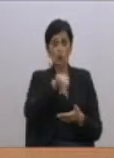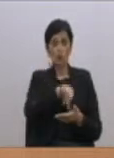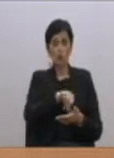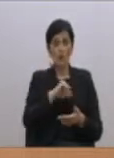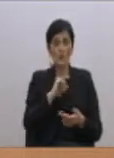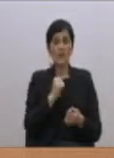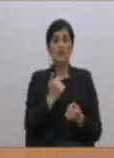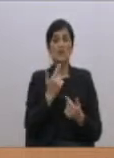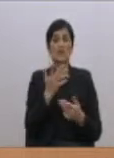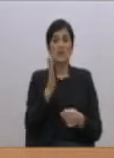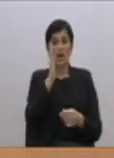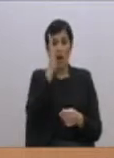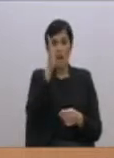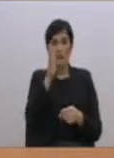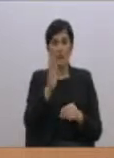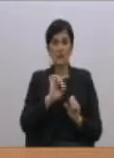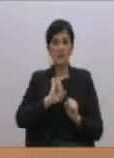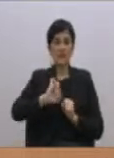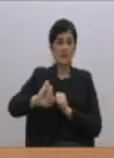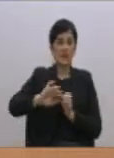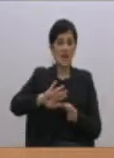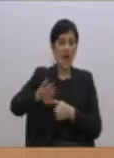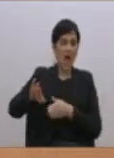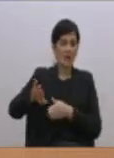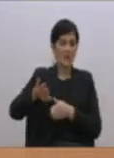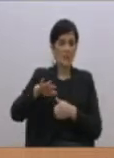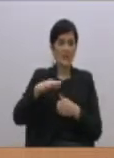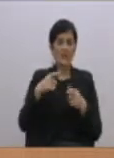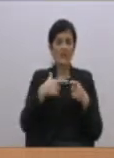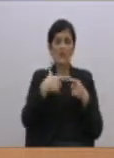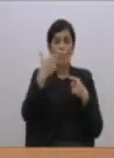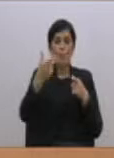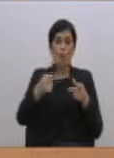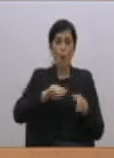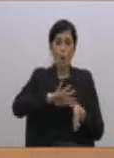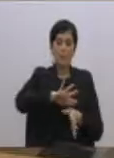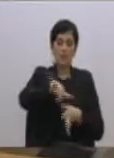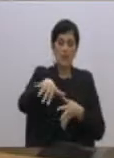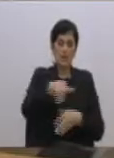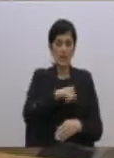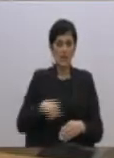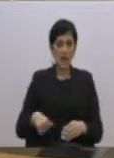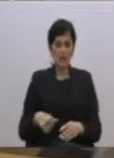აპირებთ გადაეფაროთ კლანს ლეღვის ფოთლად? ეს არის ჩემი კითხვა.